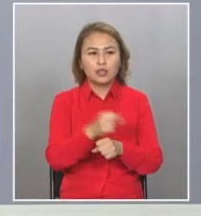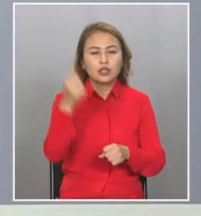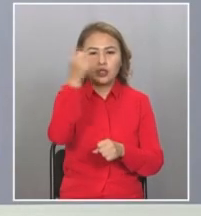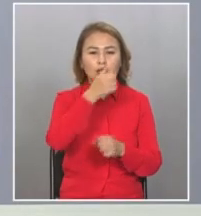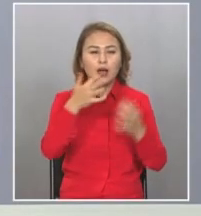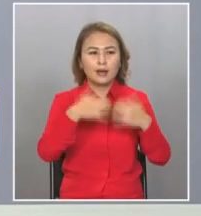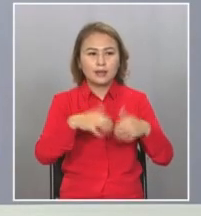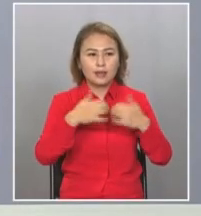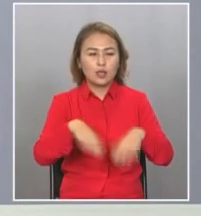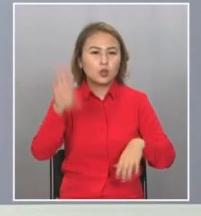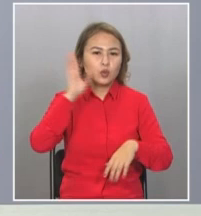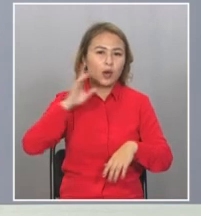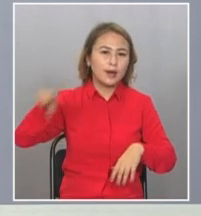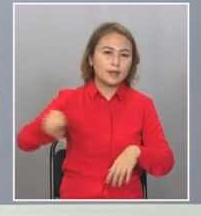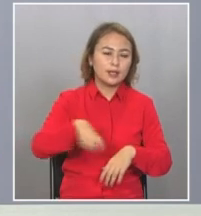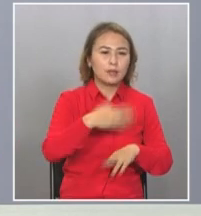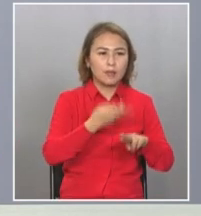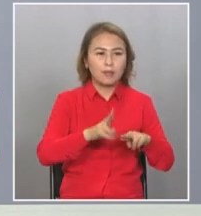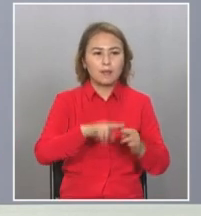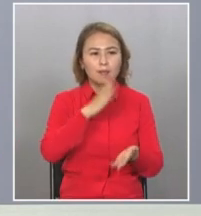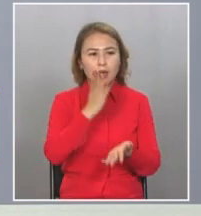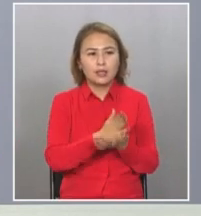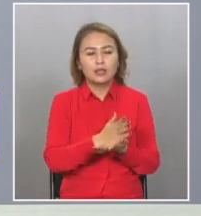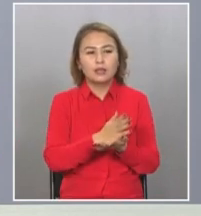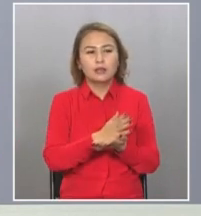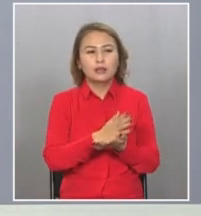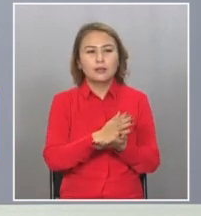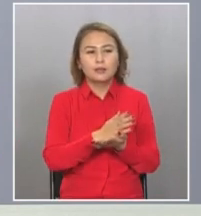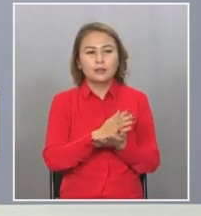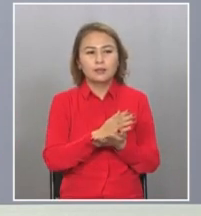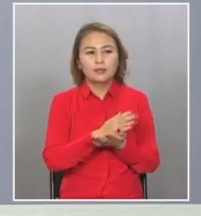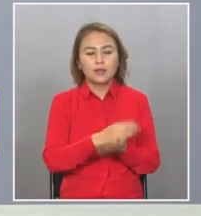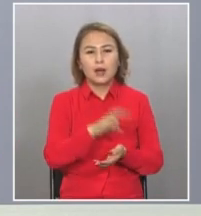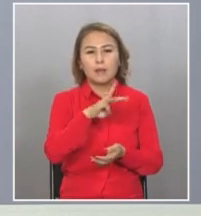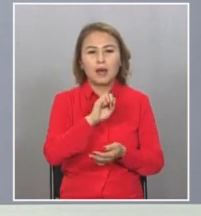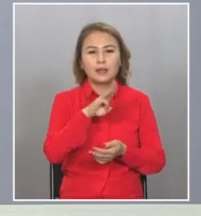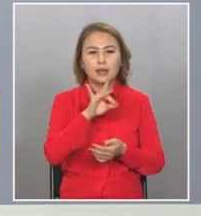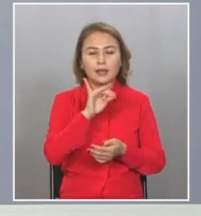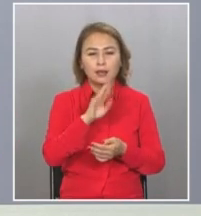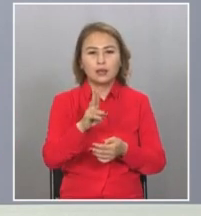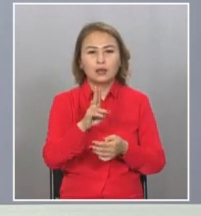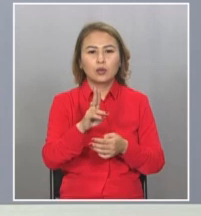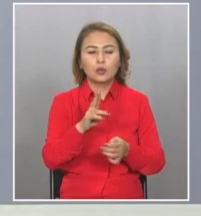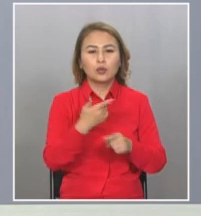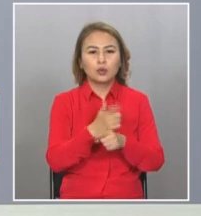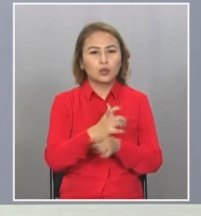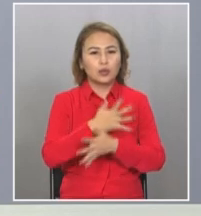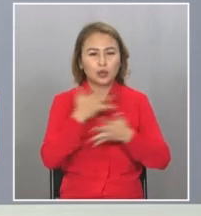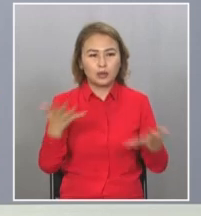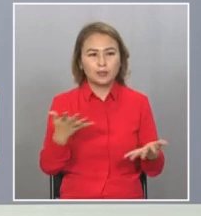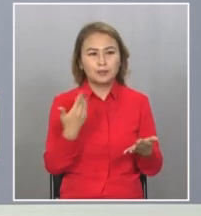ағыстар және суық ағыстар болады. Сол жылы ағыстар мен суық ағыстар материкке, континентке өзіндік үлкен әсерін